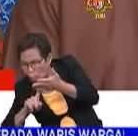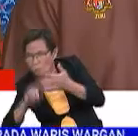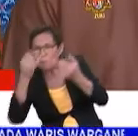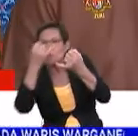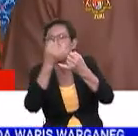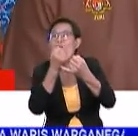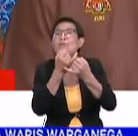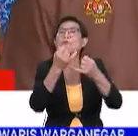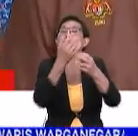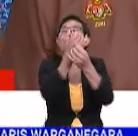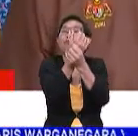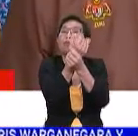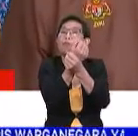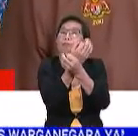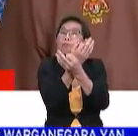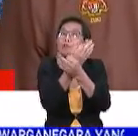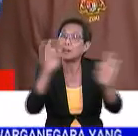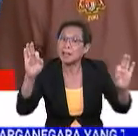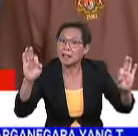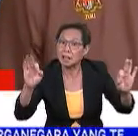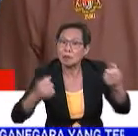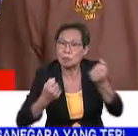Dengan sokongan Pernisma,